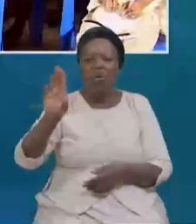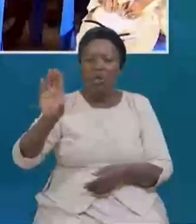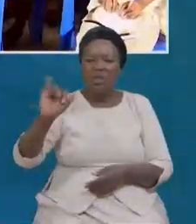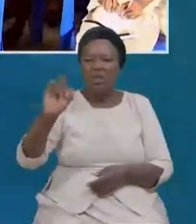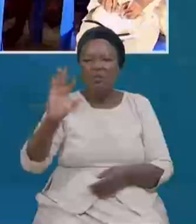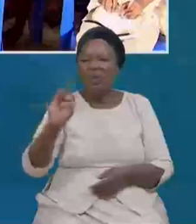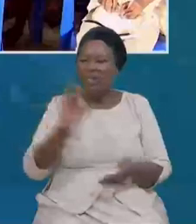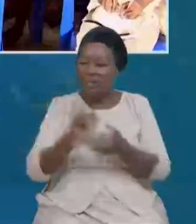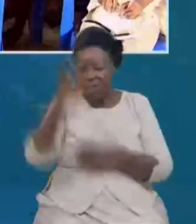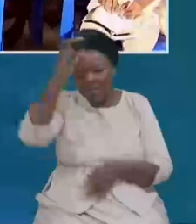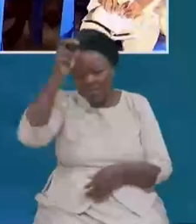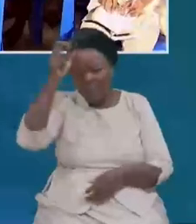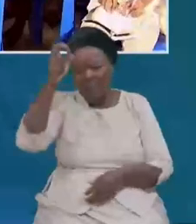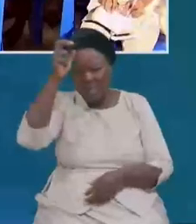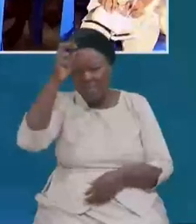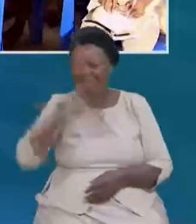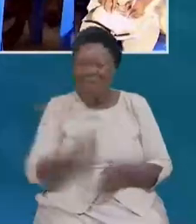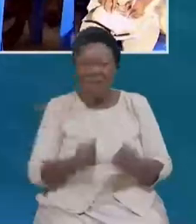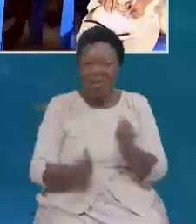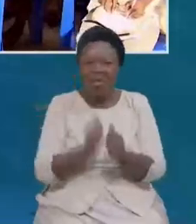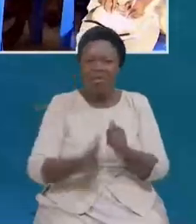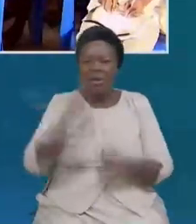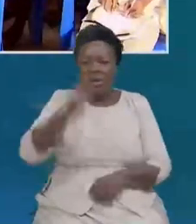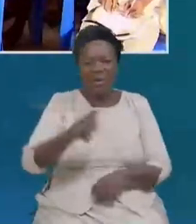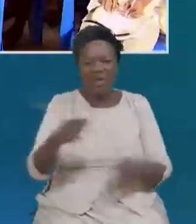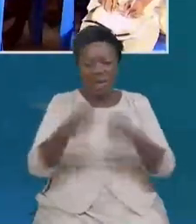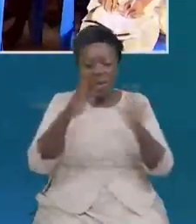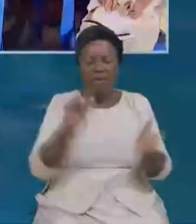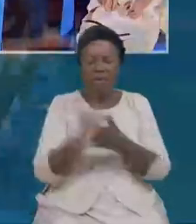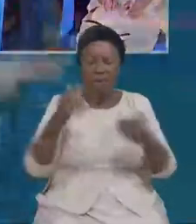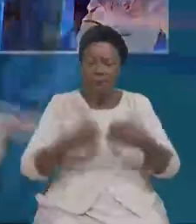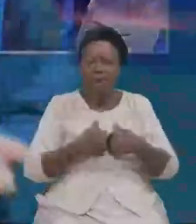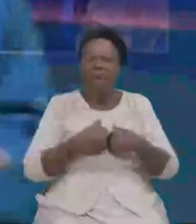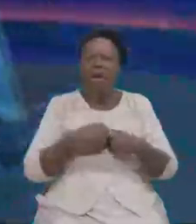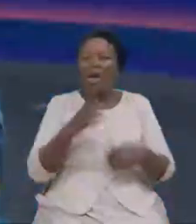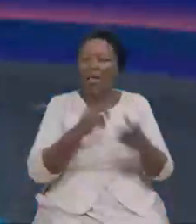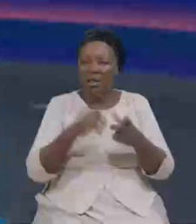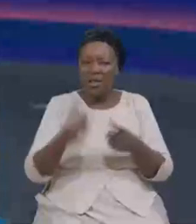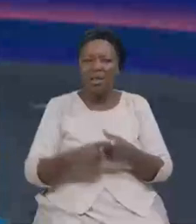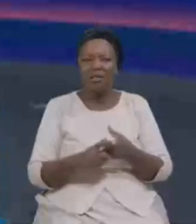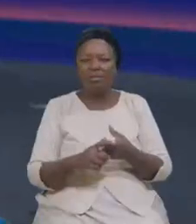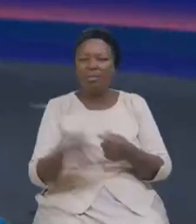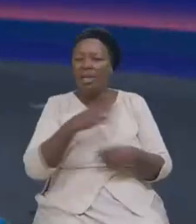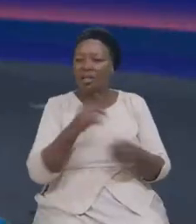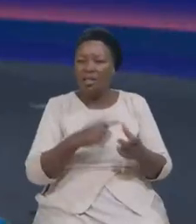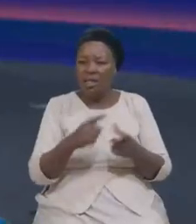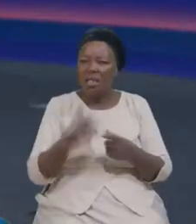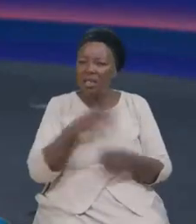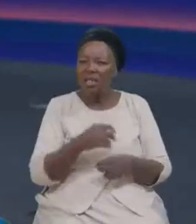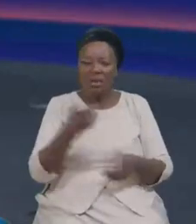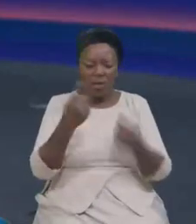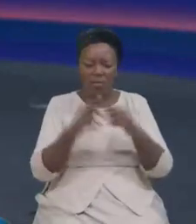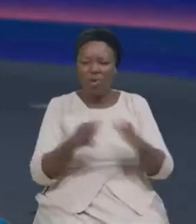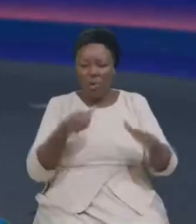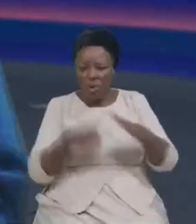l'ennemi, le plus grand ennemi, l'ennemi juré de Dieu et de l'homme. Et parfois vous êtes sous la servitude de